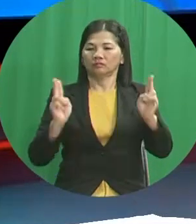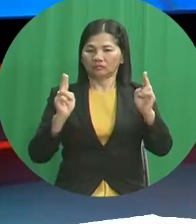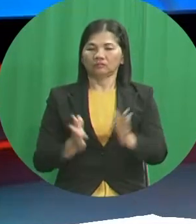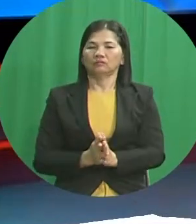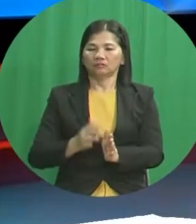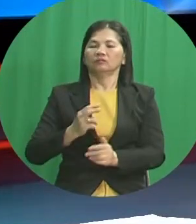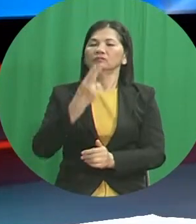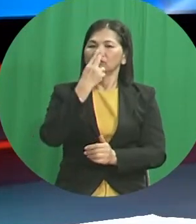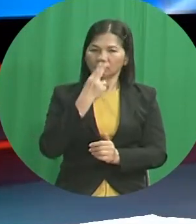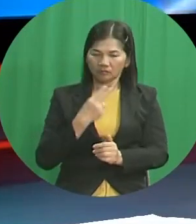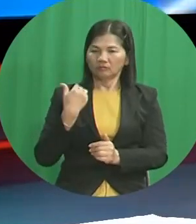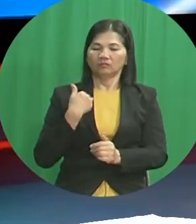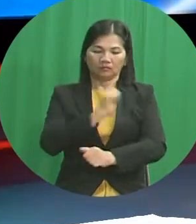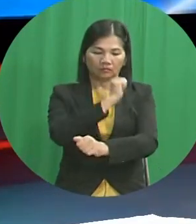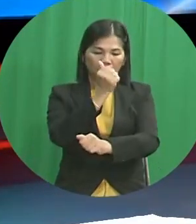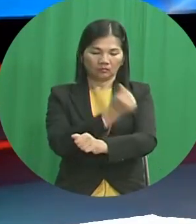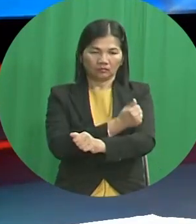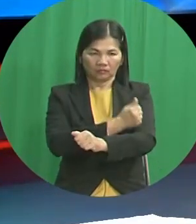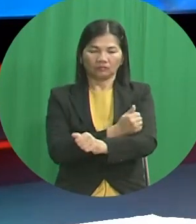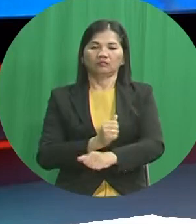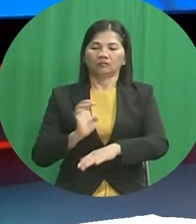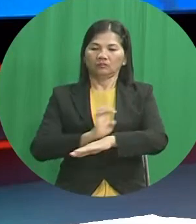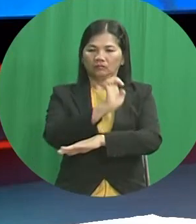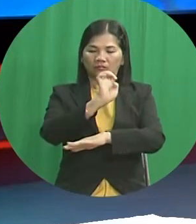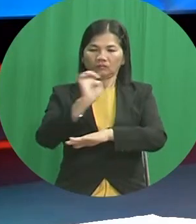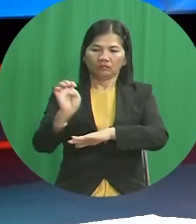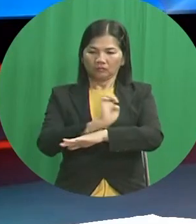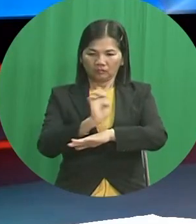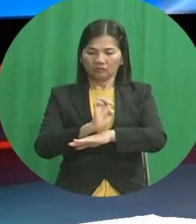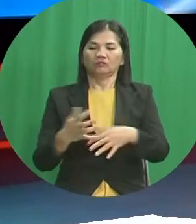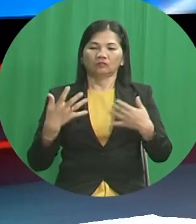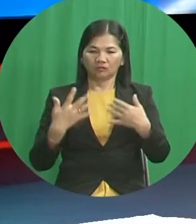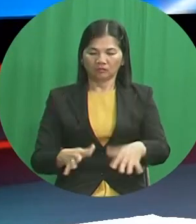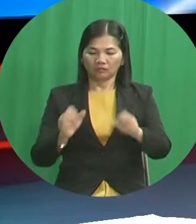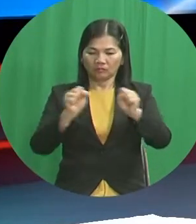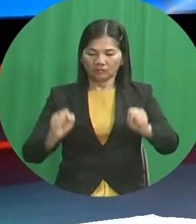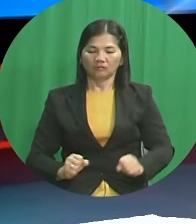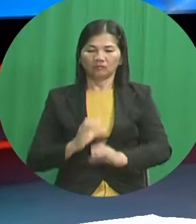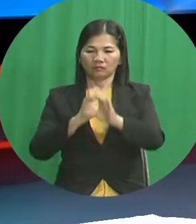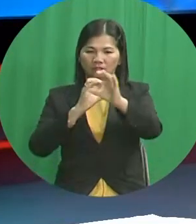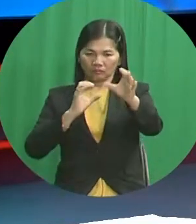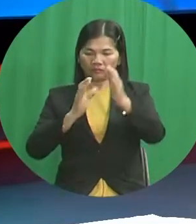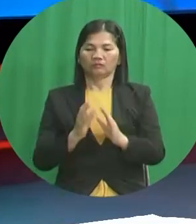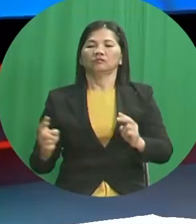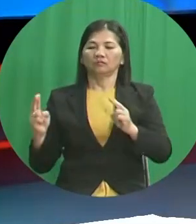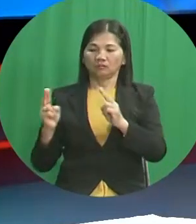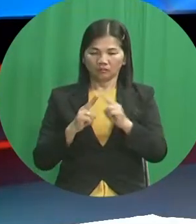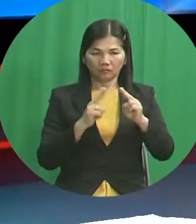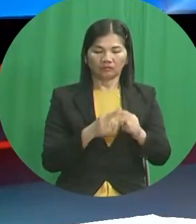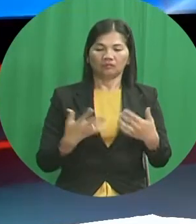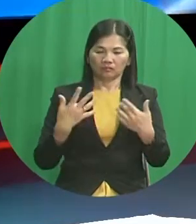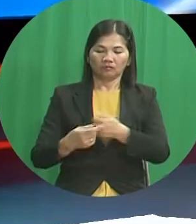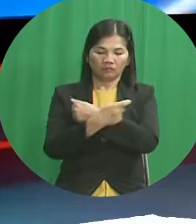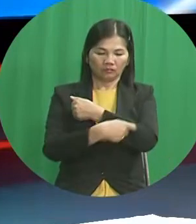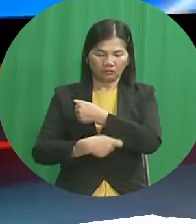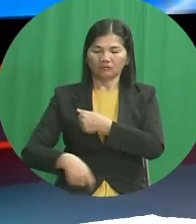ថ្ងៃអាទិត្យនេះដោយអាជ្ញាធរគឺបានធានាដល់សាធារណជនថាប្រព័ន្ធដឹកជញ្ជូនរបស់ទីក្រុងនេះនឹងមិនរង